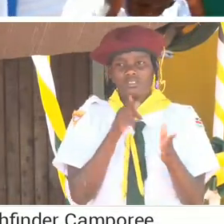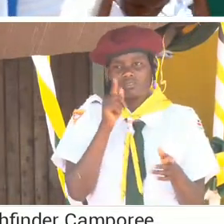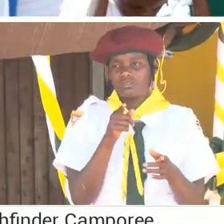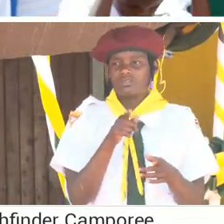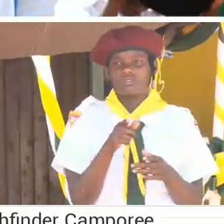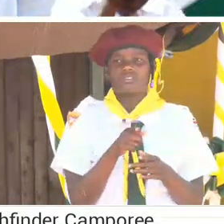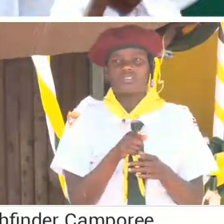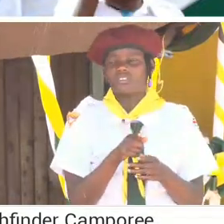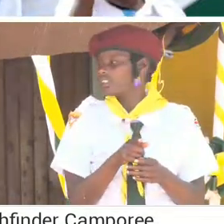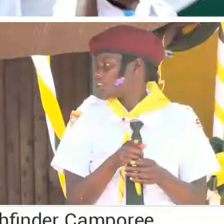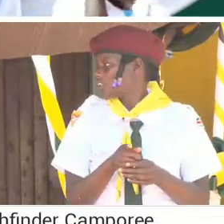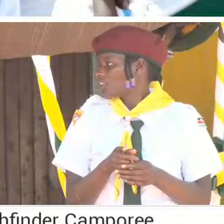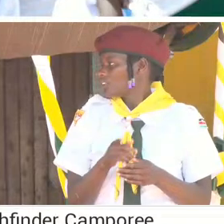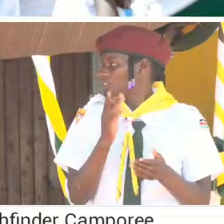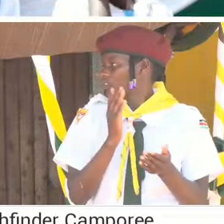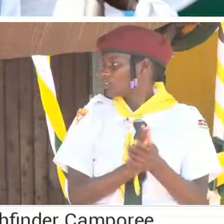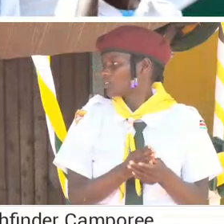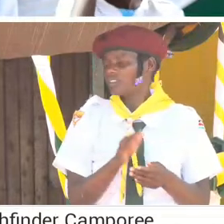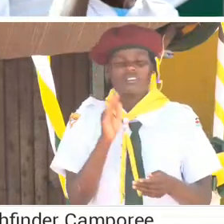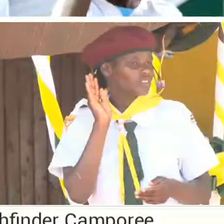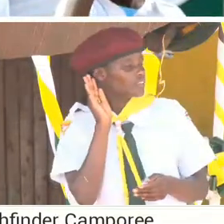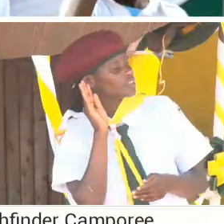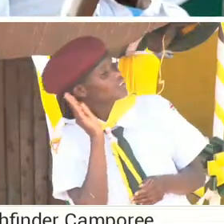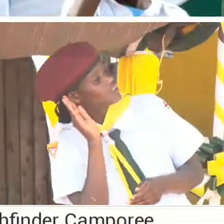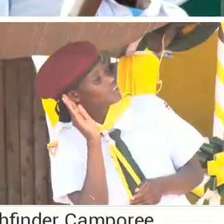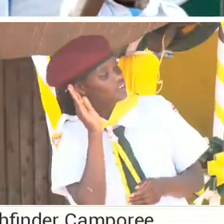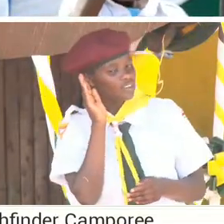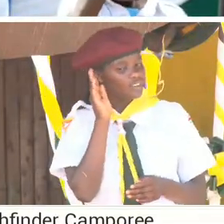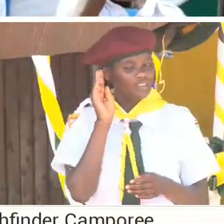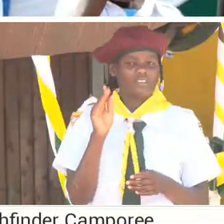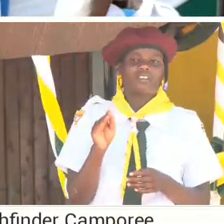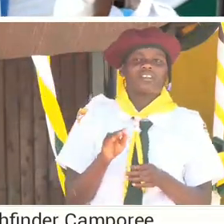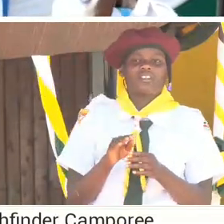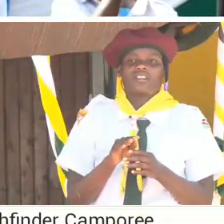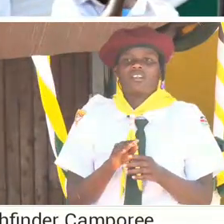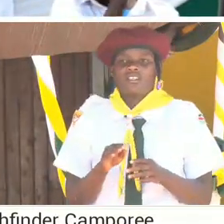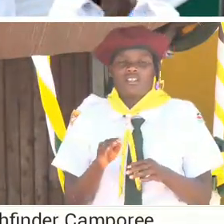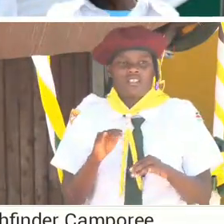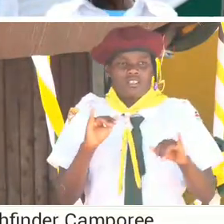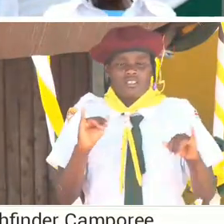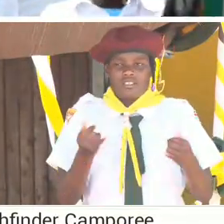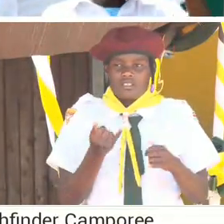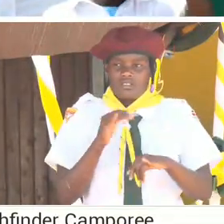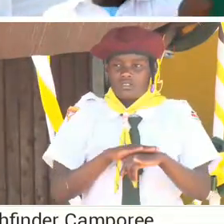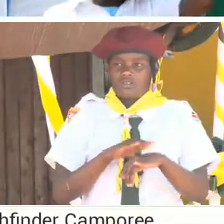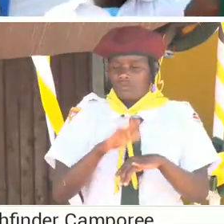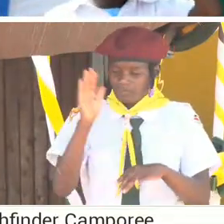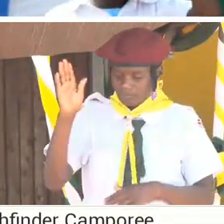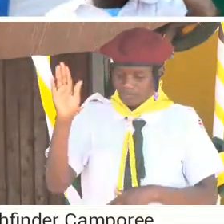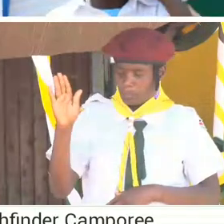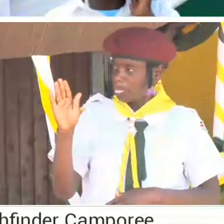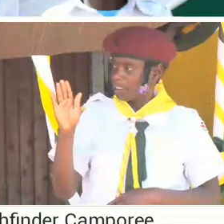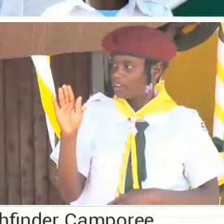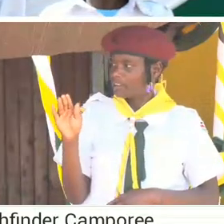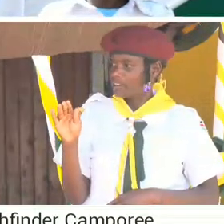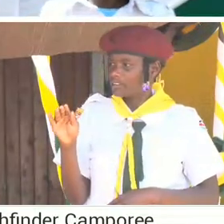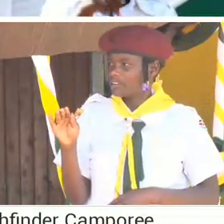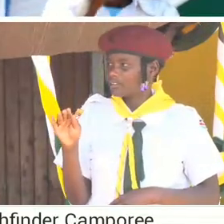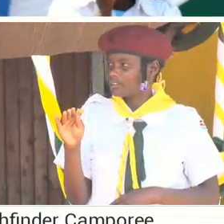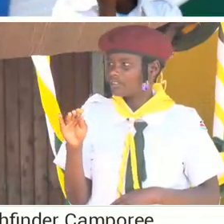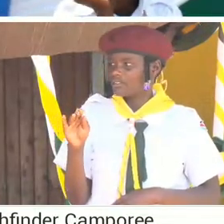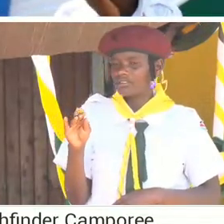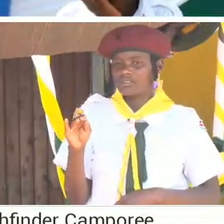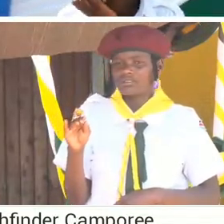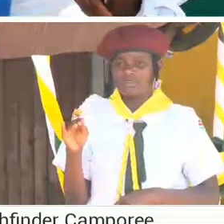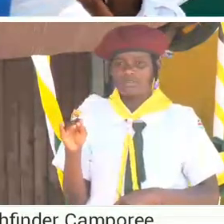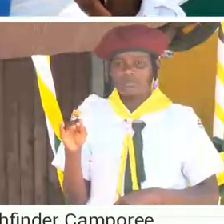kumbe nikisikia sauti yake na kufuata maagizo yake kwa bidii, atanifanya kuwa taifa takatifu kwake. Fika pale.